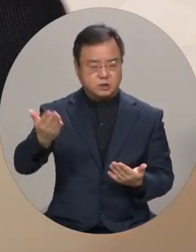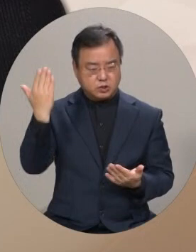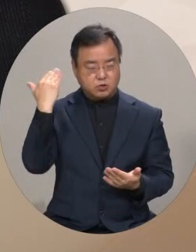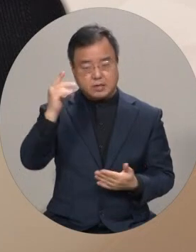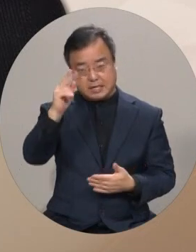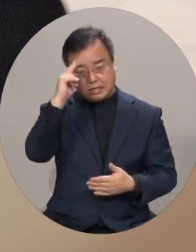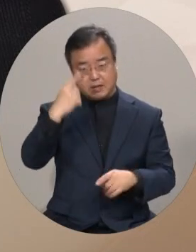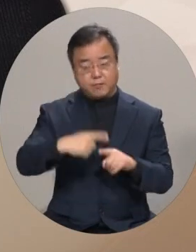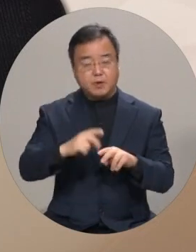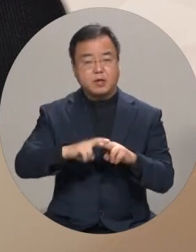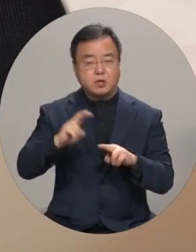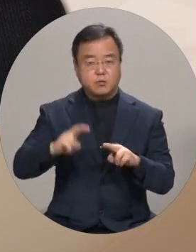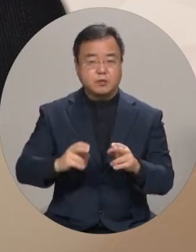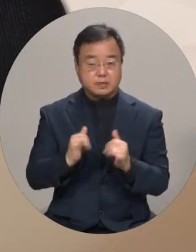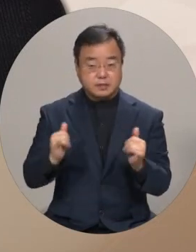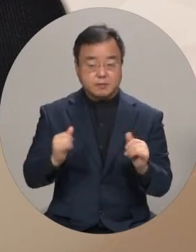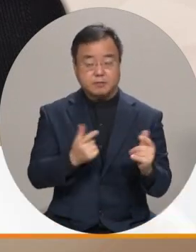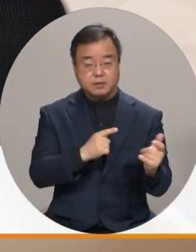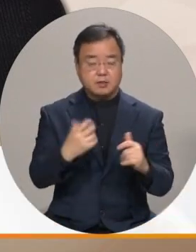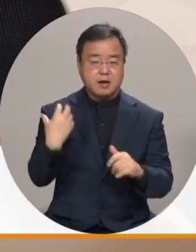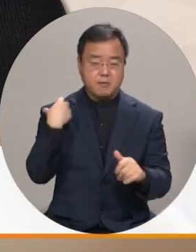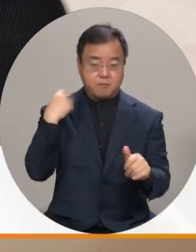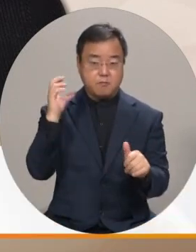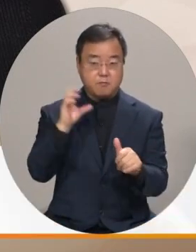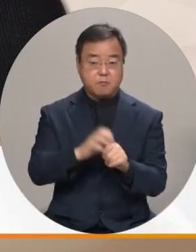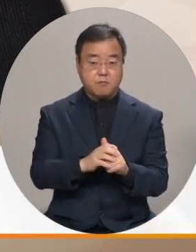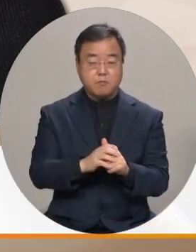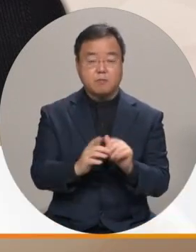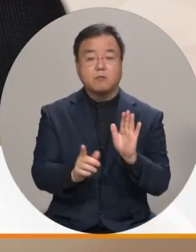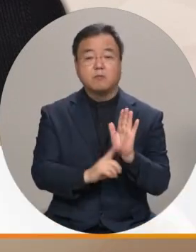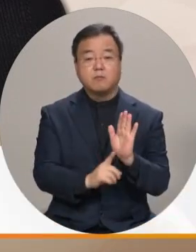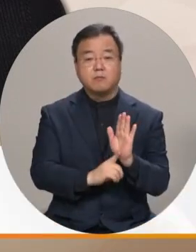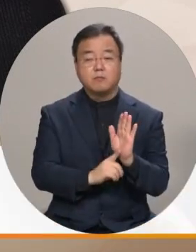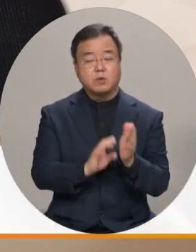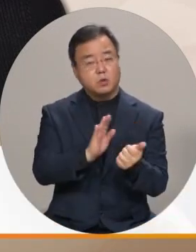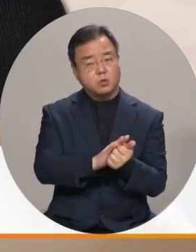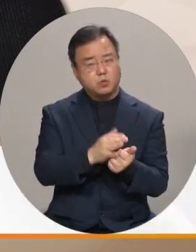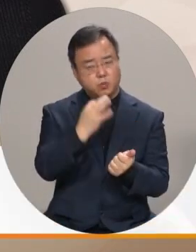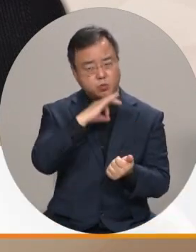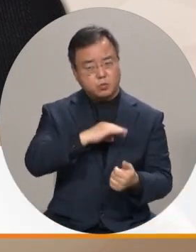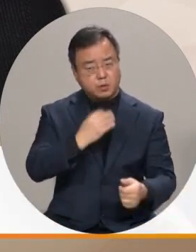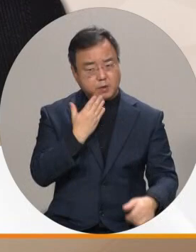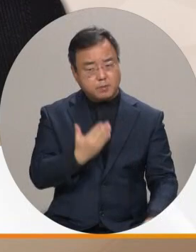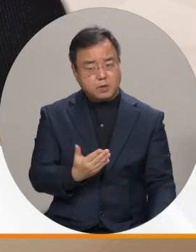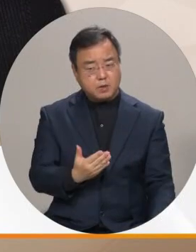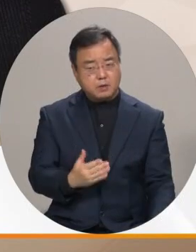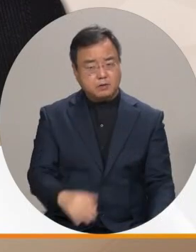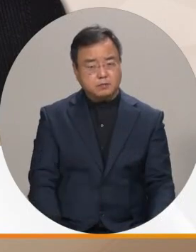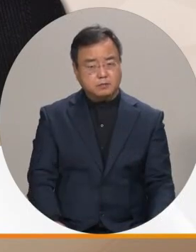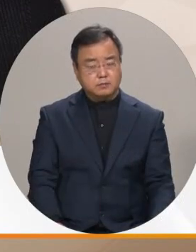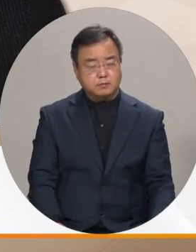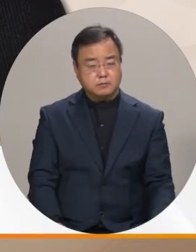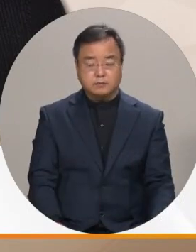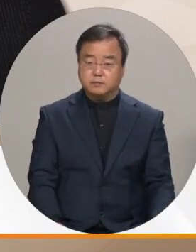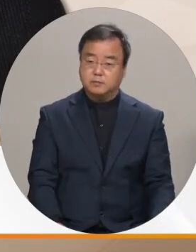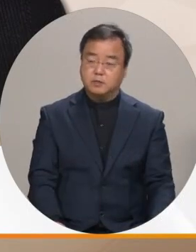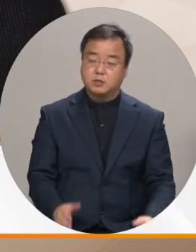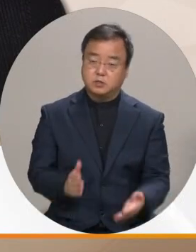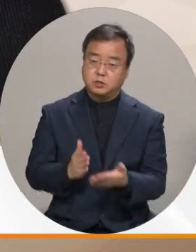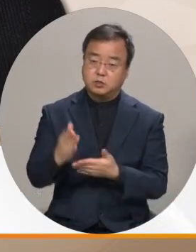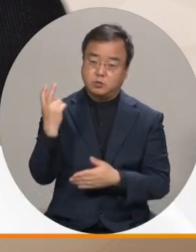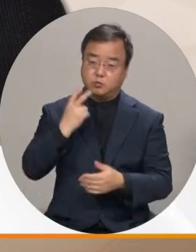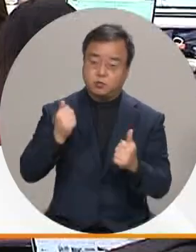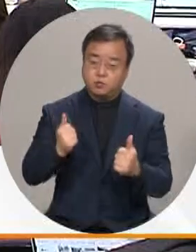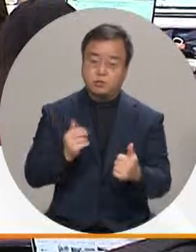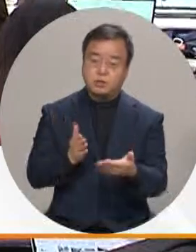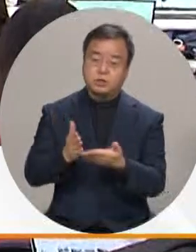조사관이 맡도록 하는 방안 발표했습니다. 도움이 될 거라고 보십니까? 네, 그 전담조사관의 전문성과 그